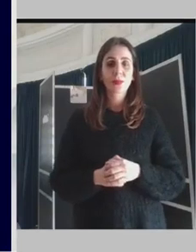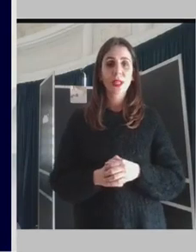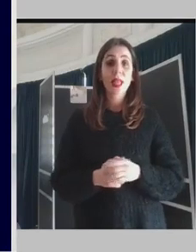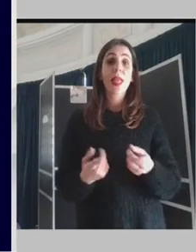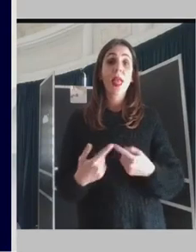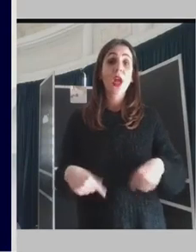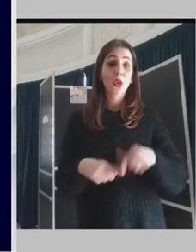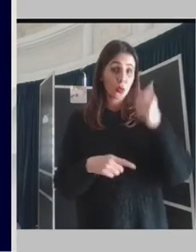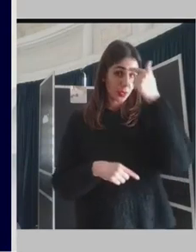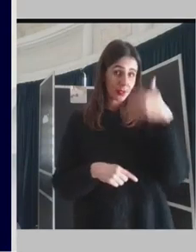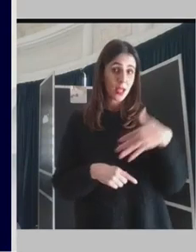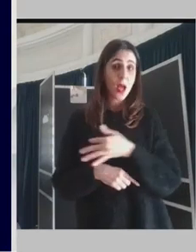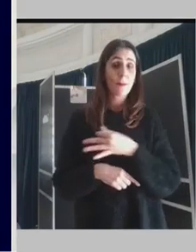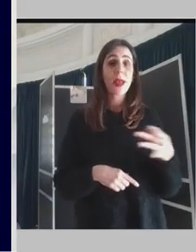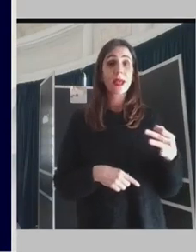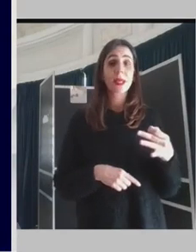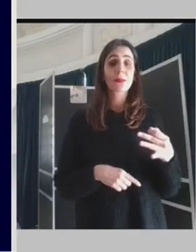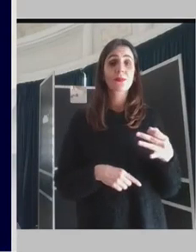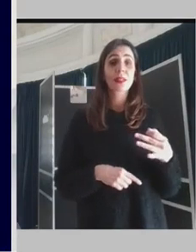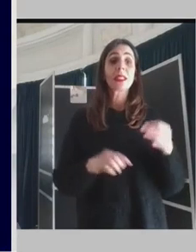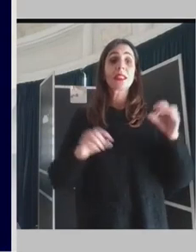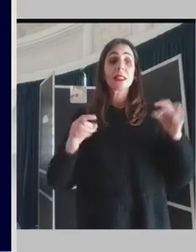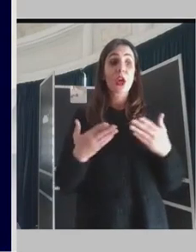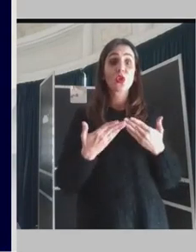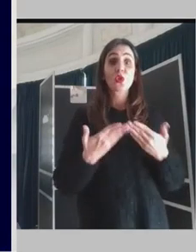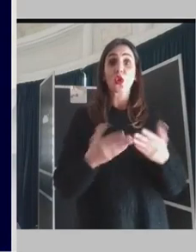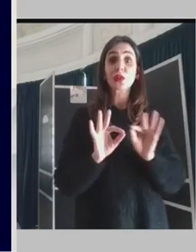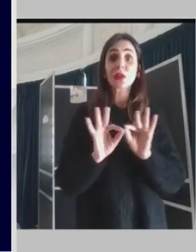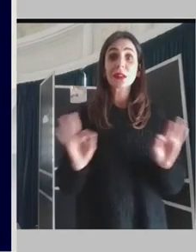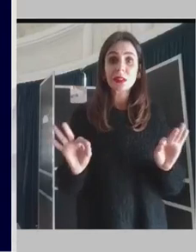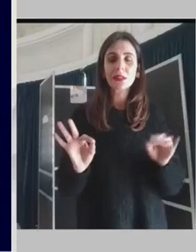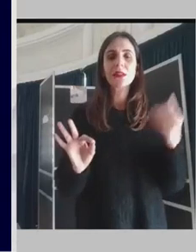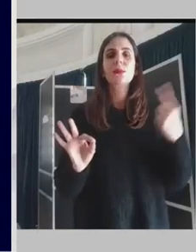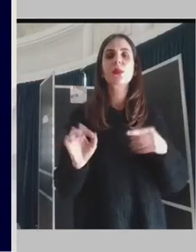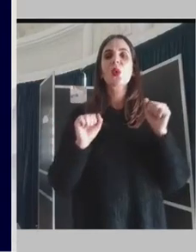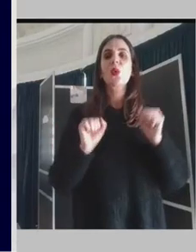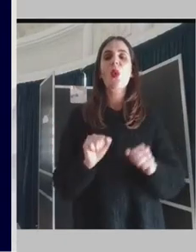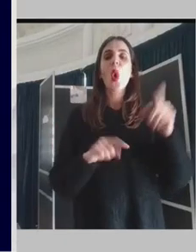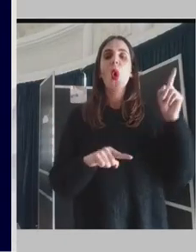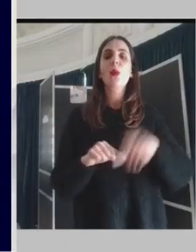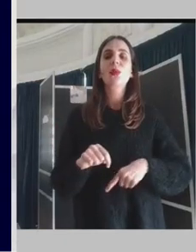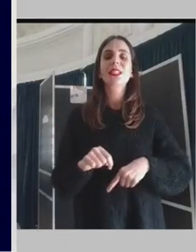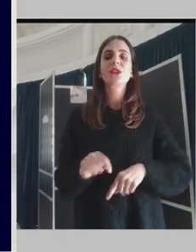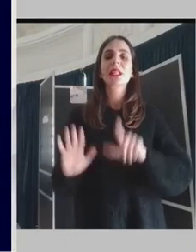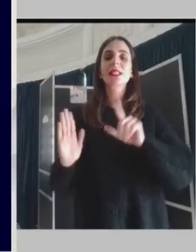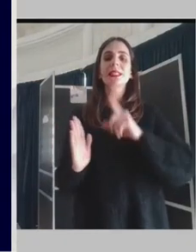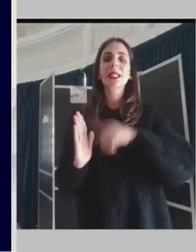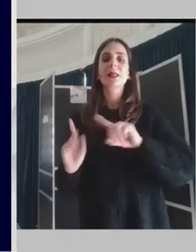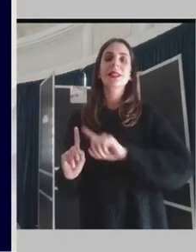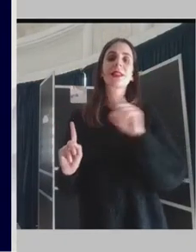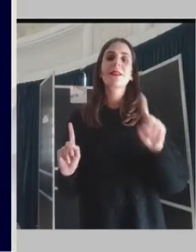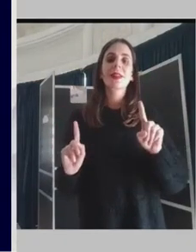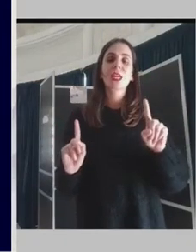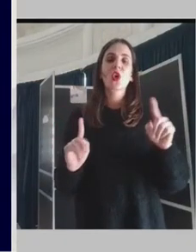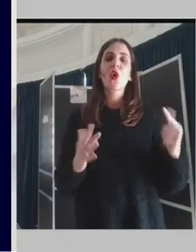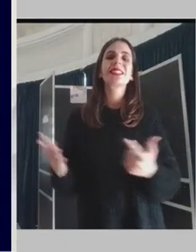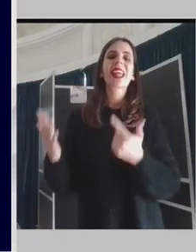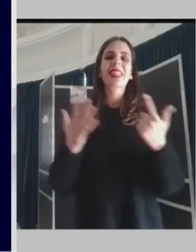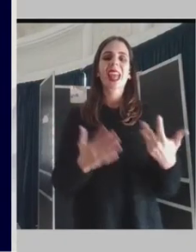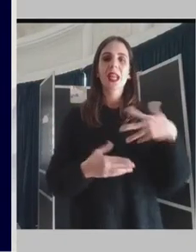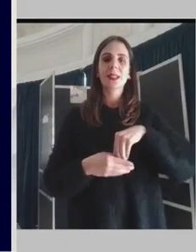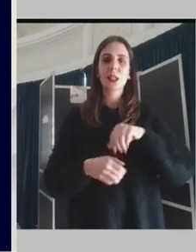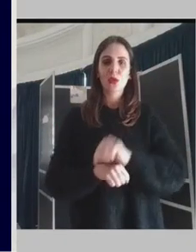sappiamo, l'omissione di soccorso è punita con la reclusione da 7 mesi a 7 anni. E l'altra è il